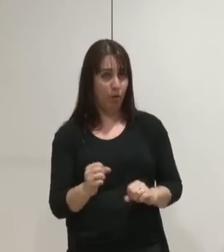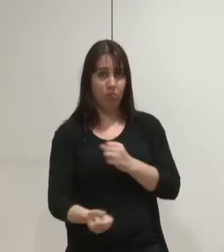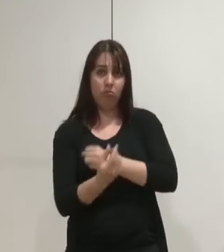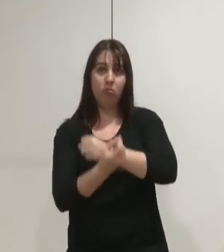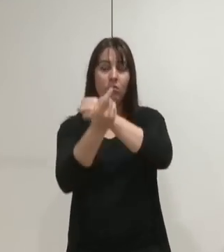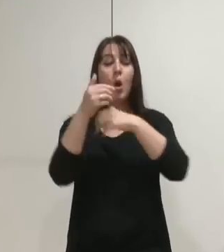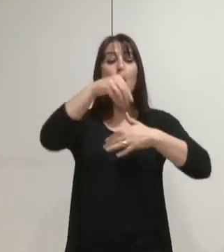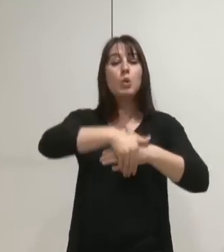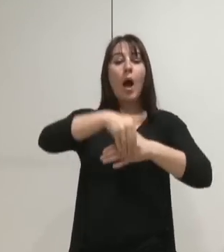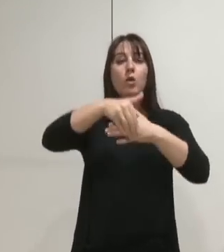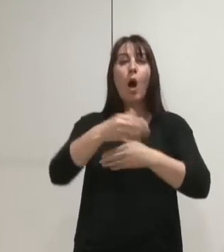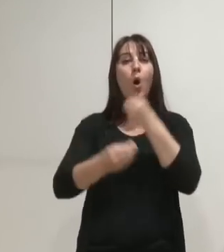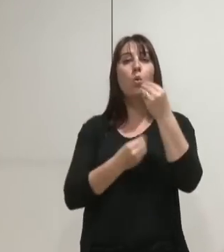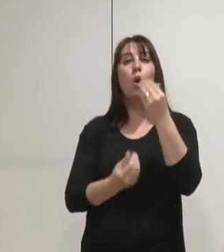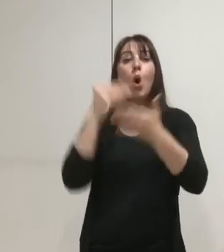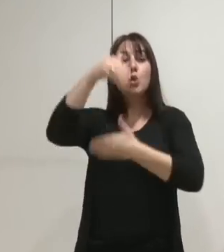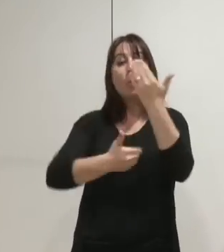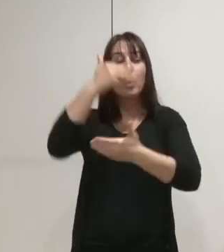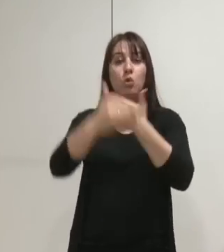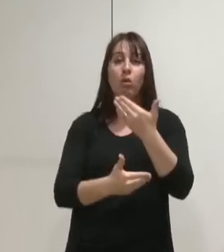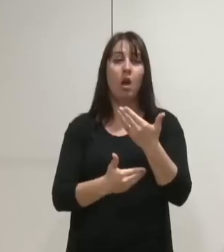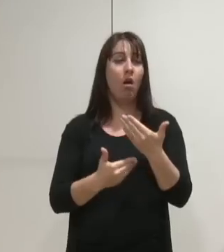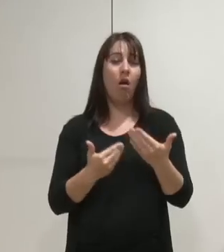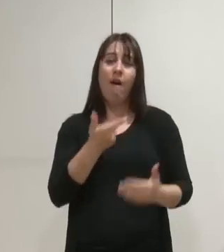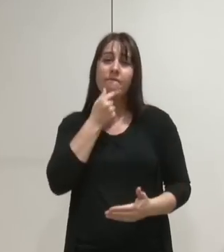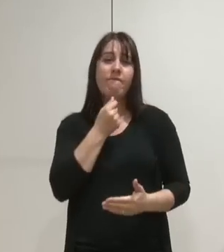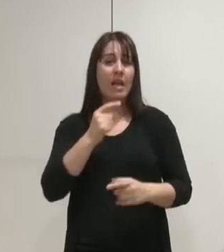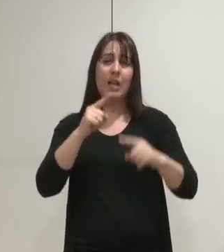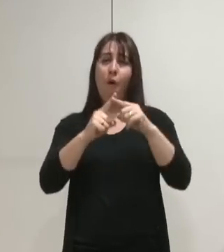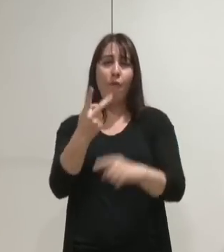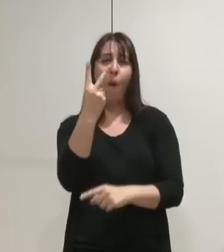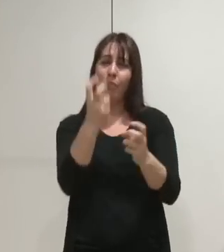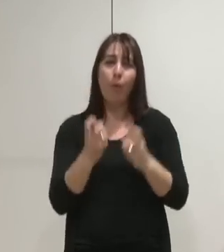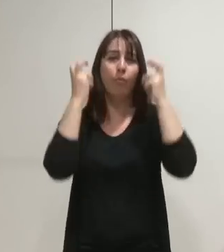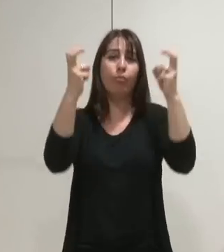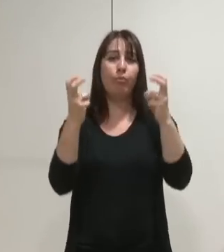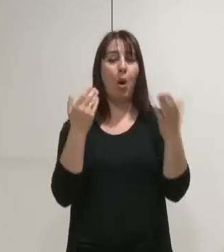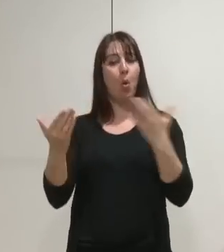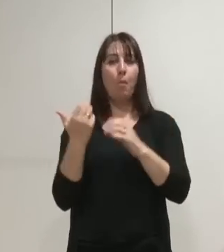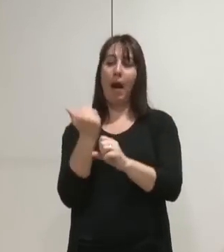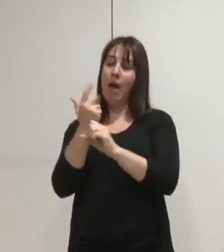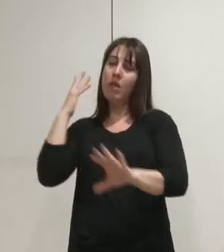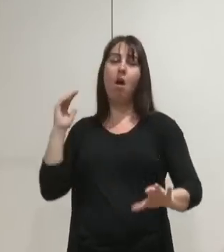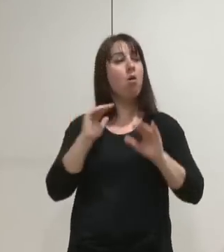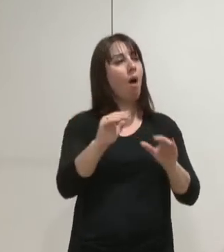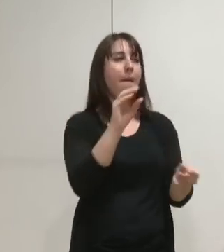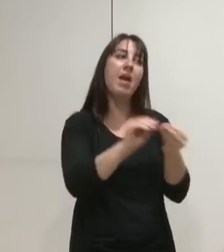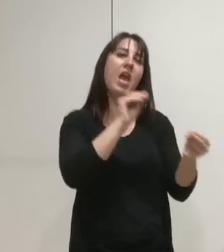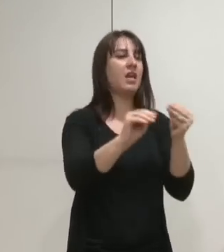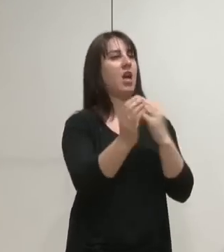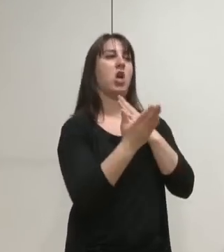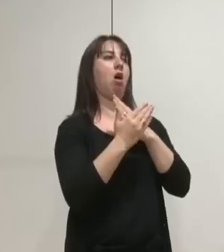nombre de soirées ou de jours on est largement au double de ce qu'il y avait les années précédentes je pense que c'est quand même un peu fort de